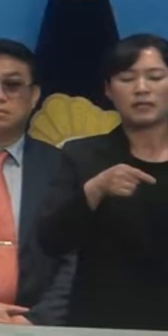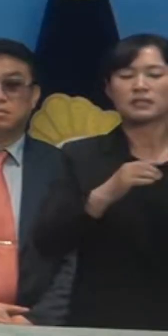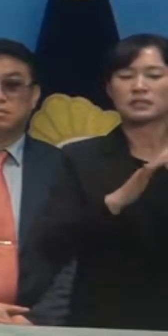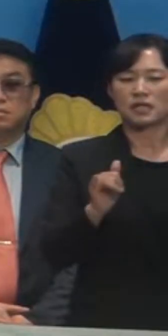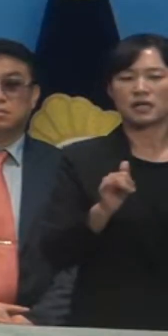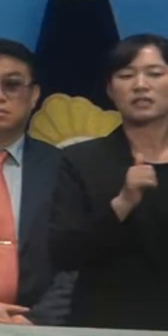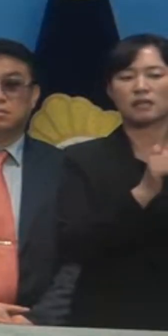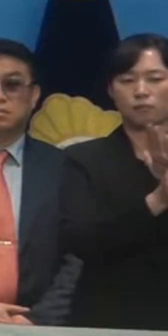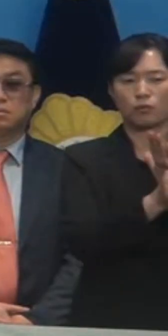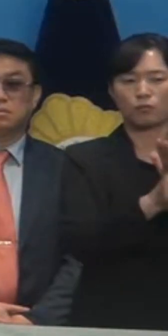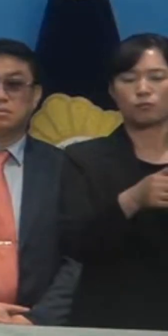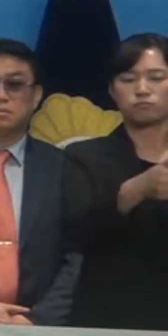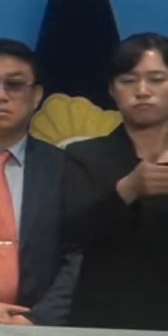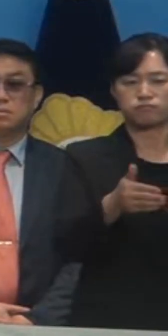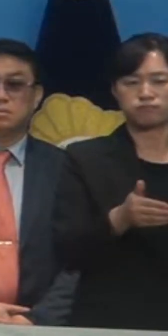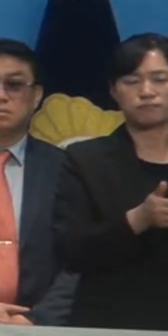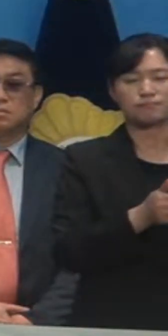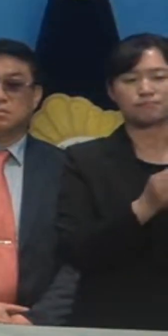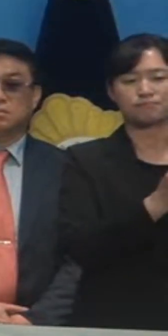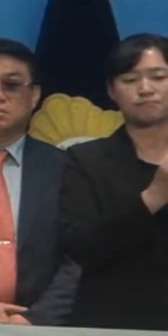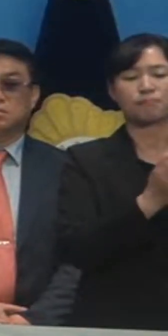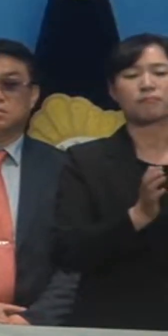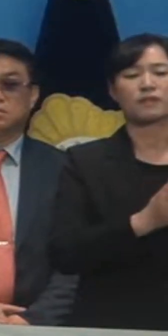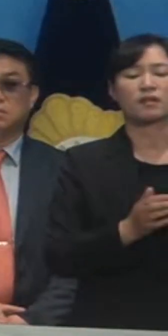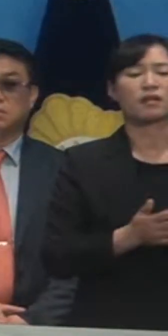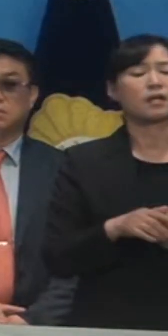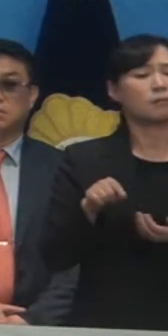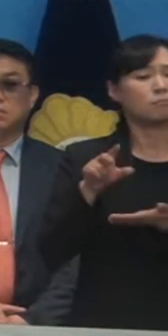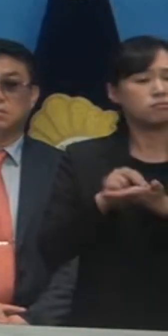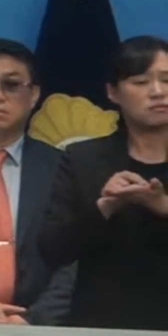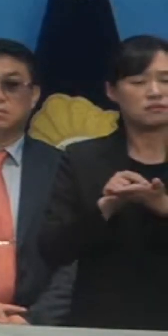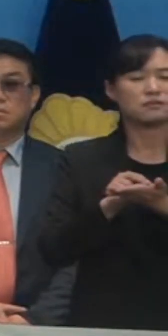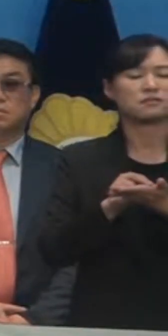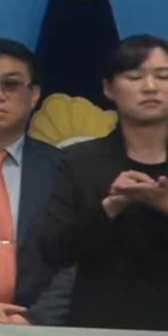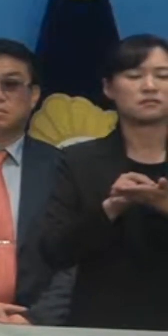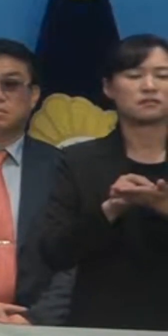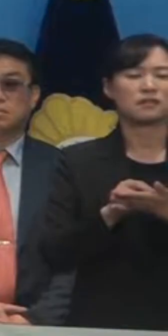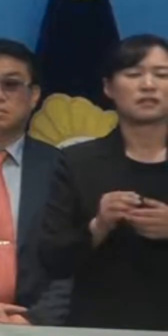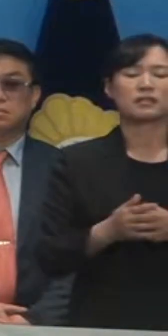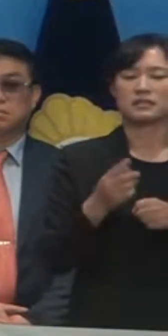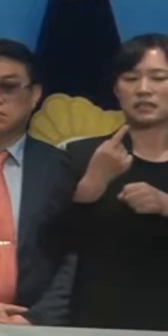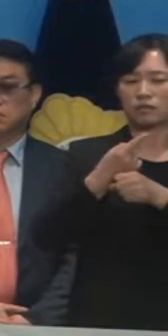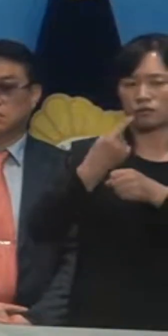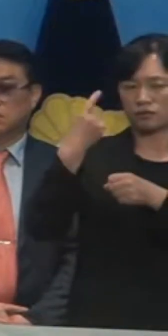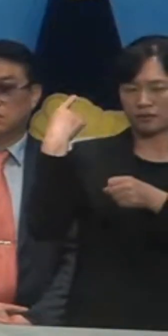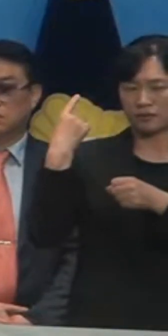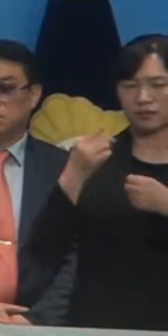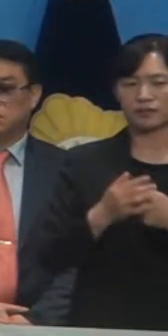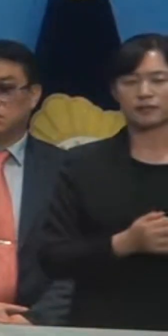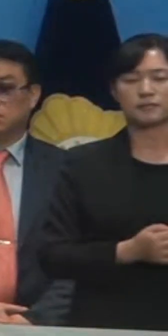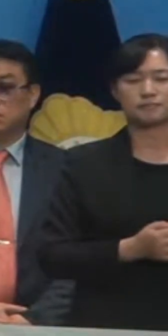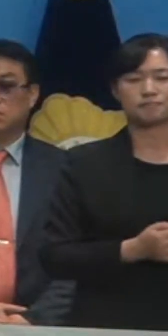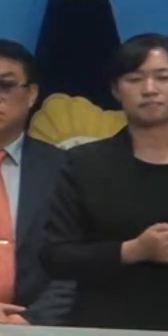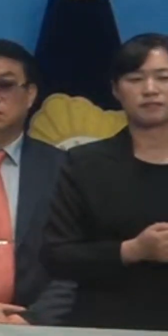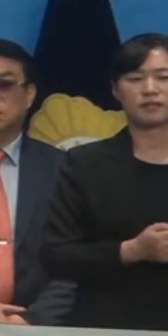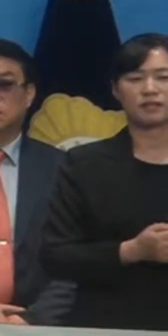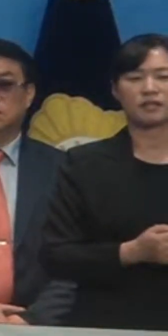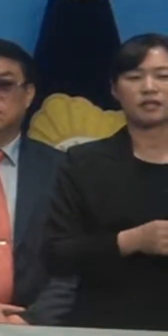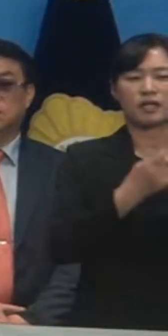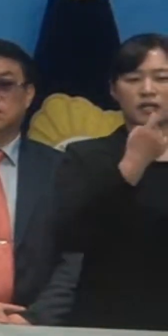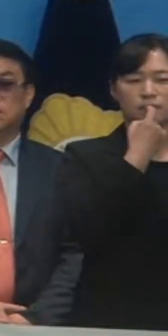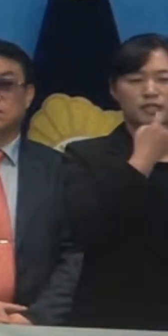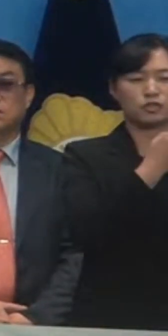대표로 구성이 되었습니다. 그리고 이 문제에 대해서 작년에 이분들이